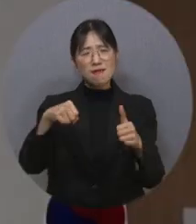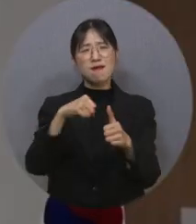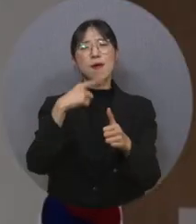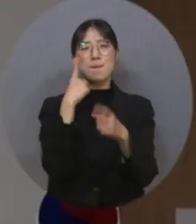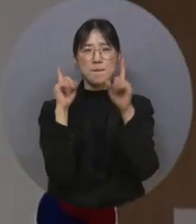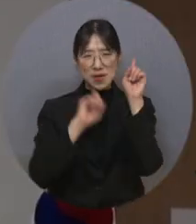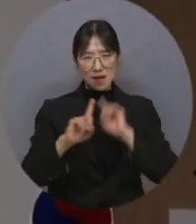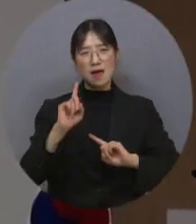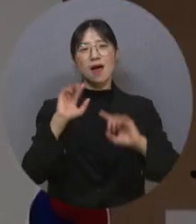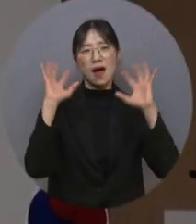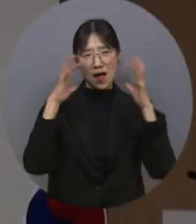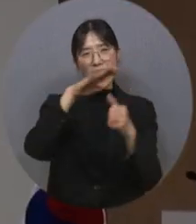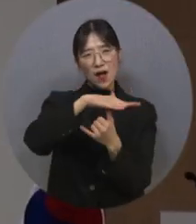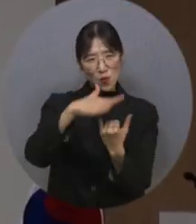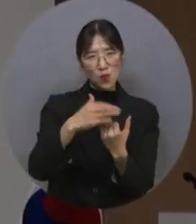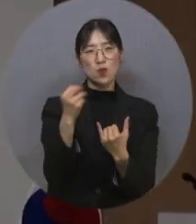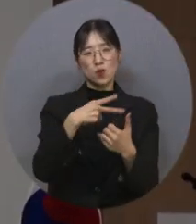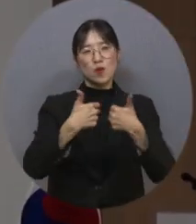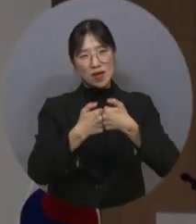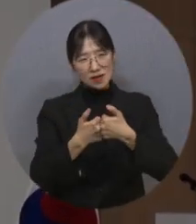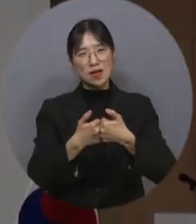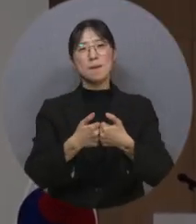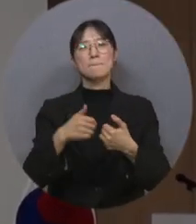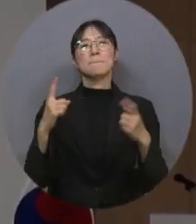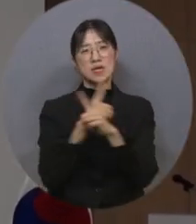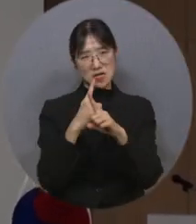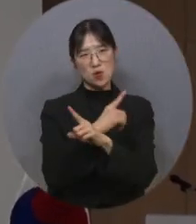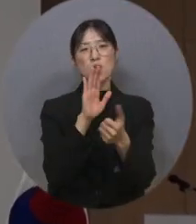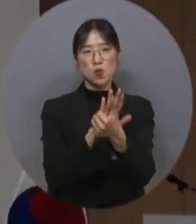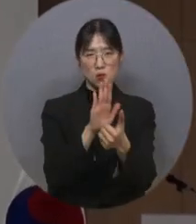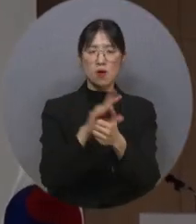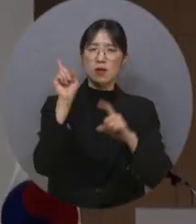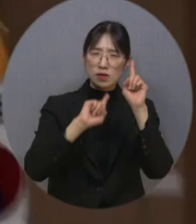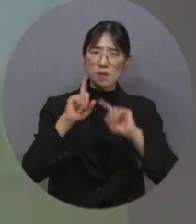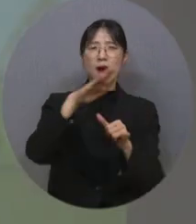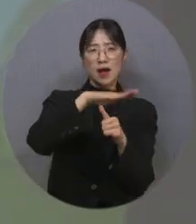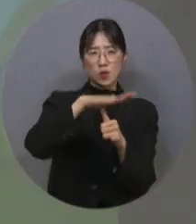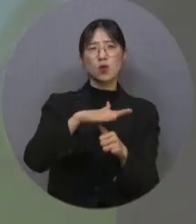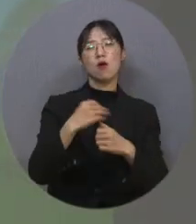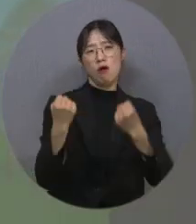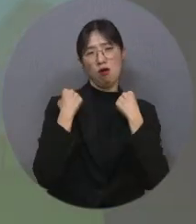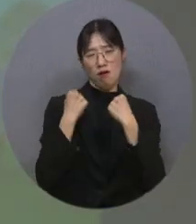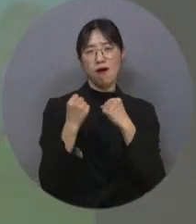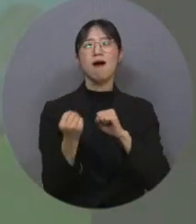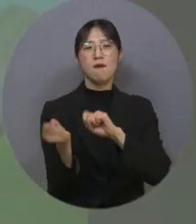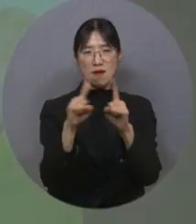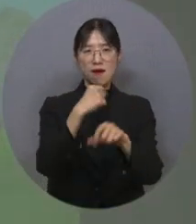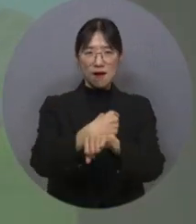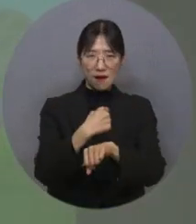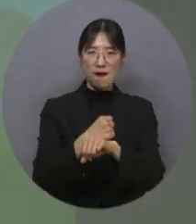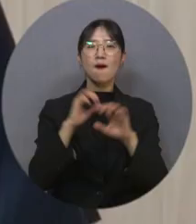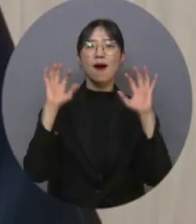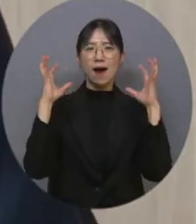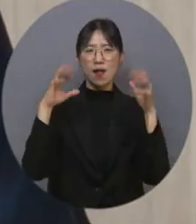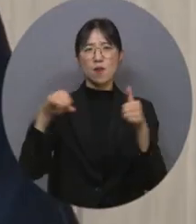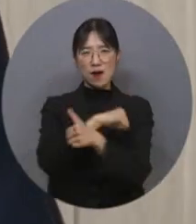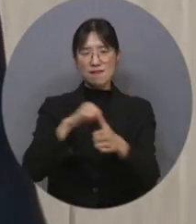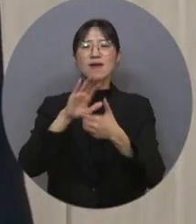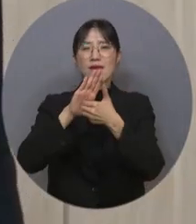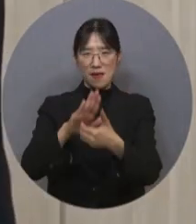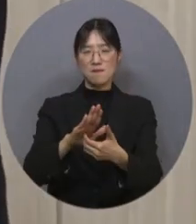상담 치료 교육을 통해 상처받은 아동의 건강을 회복시키고 아동학대 예방 업무를 수행하고 있습니다